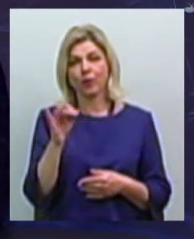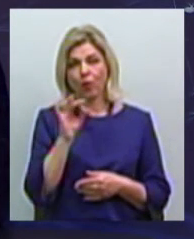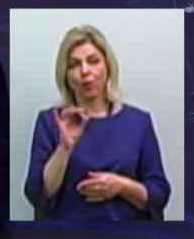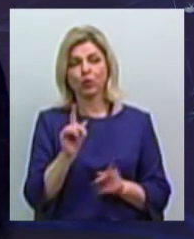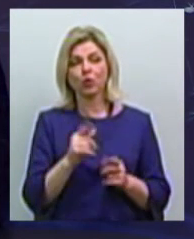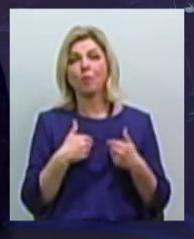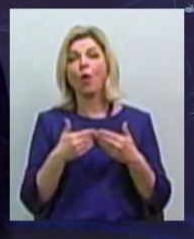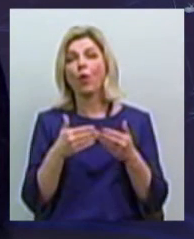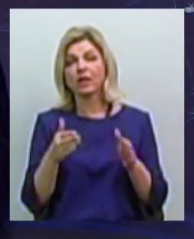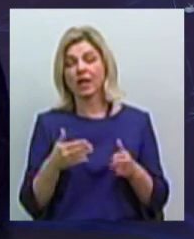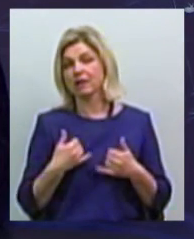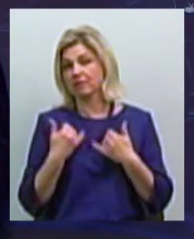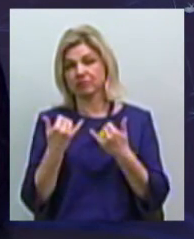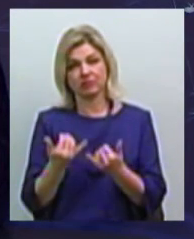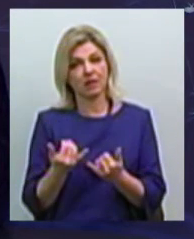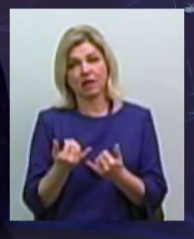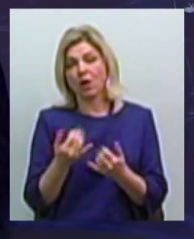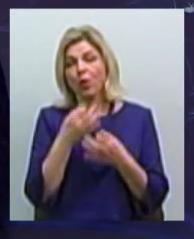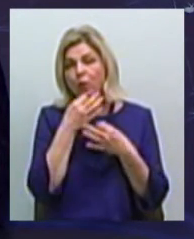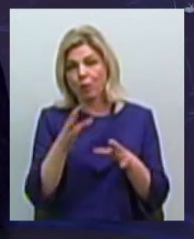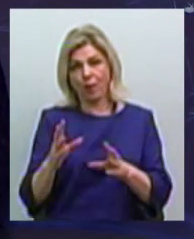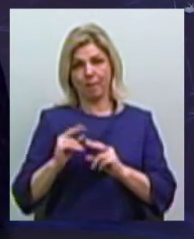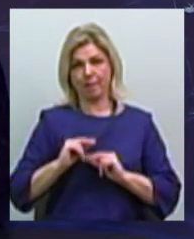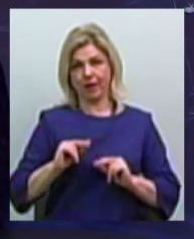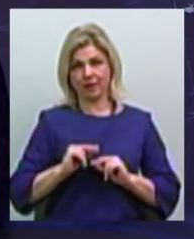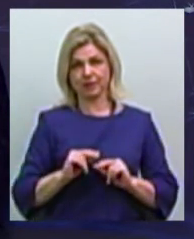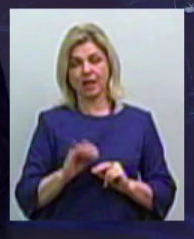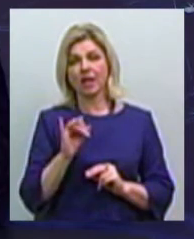ми відкриті абсолютно до будь-якої співпраці,